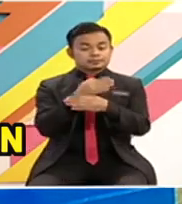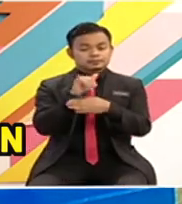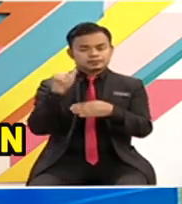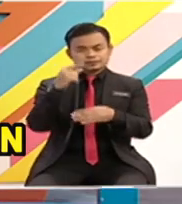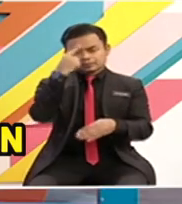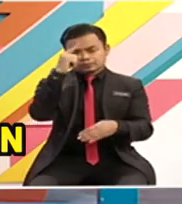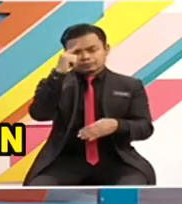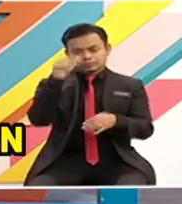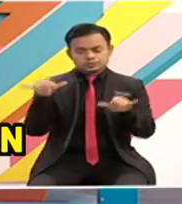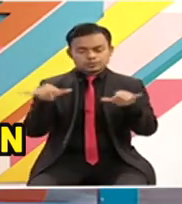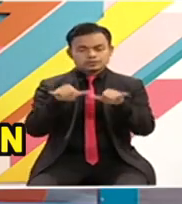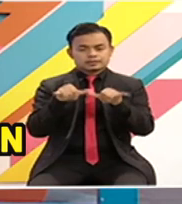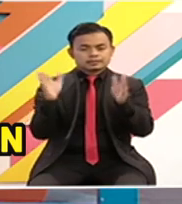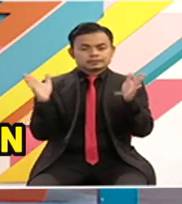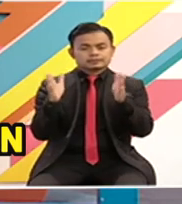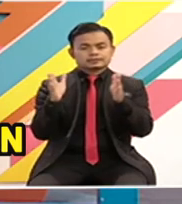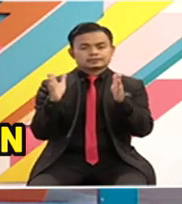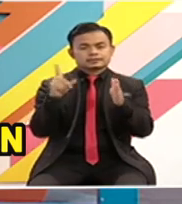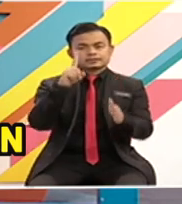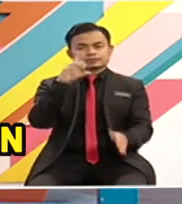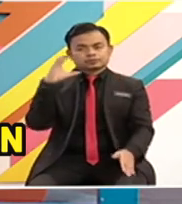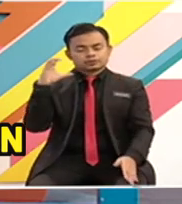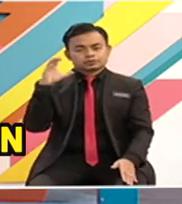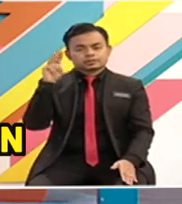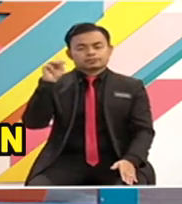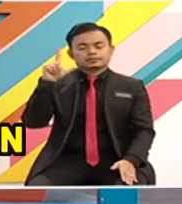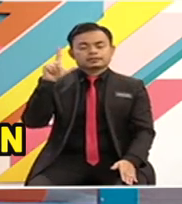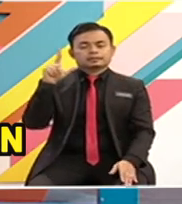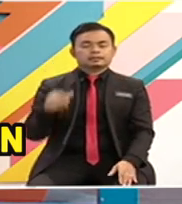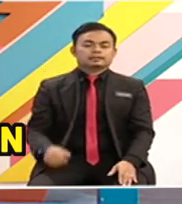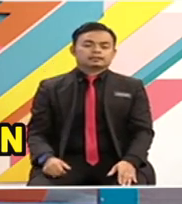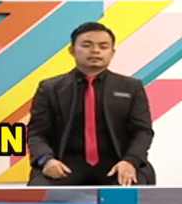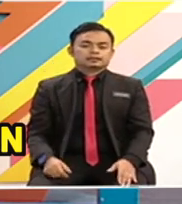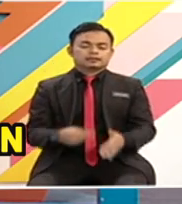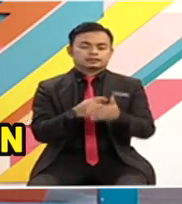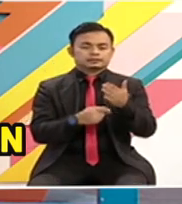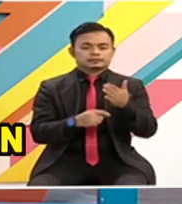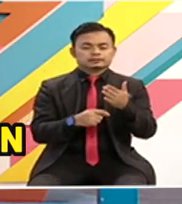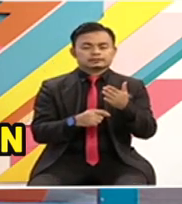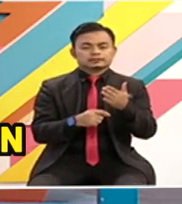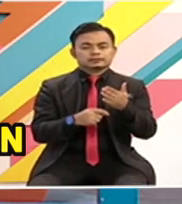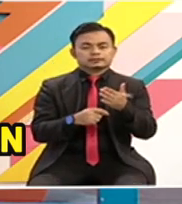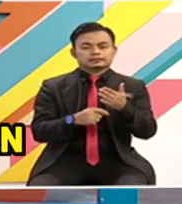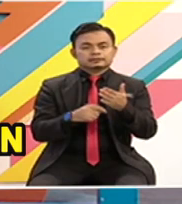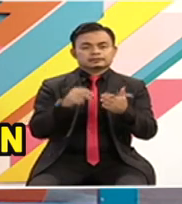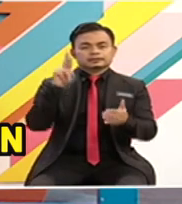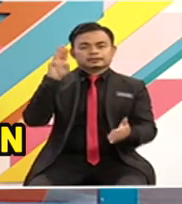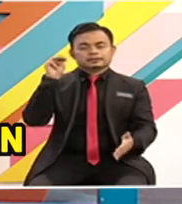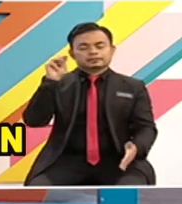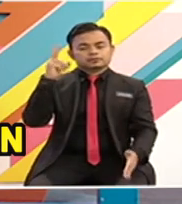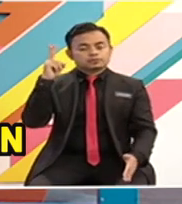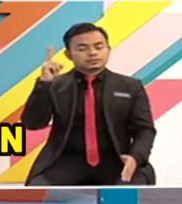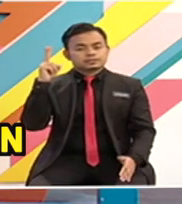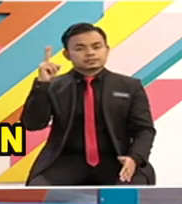eh peti 100ml ini dalam 12 Ringgit anggaran macam tu lah oknum ke-12 hingga amfani kecilnya